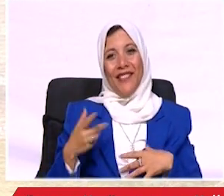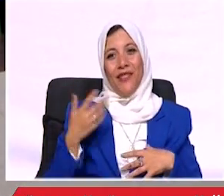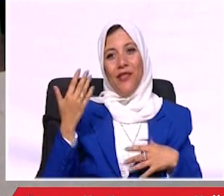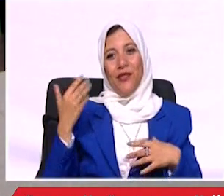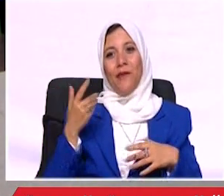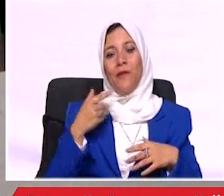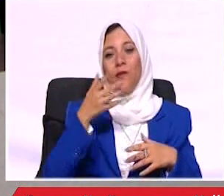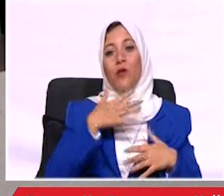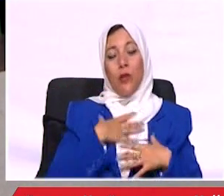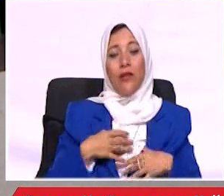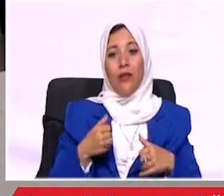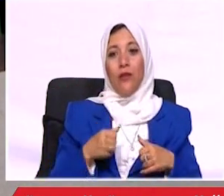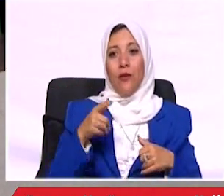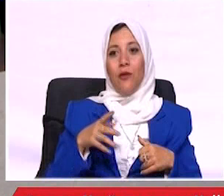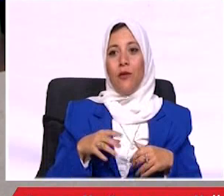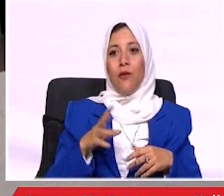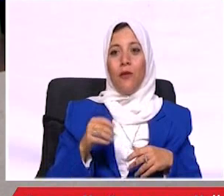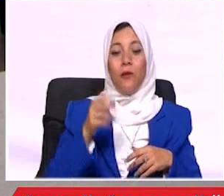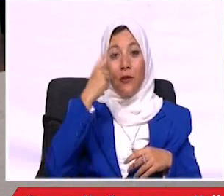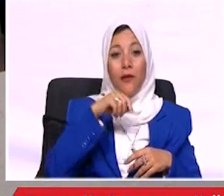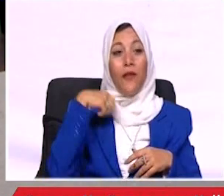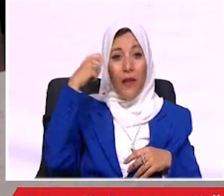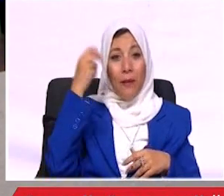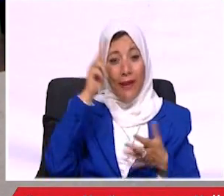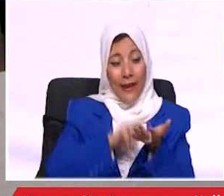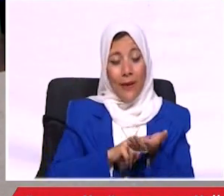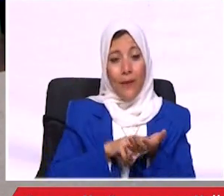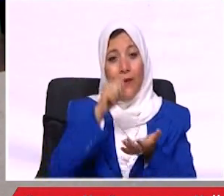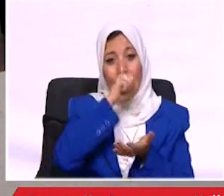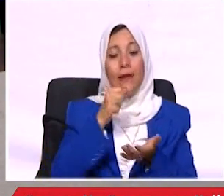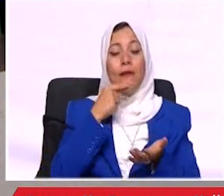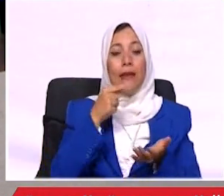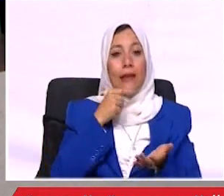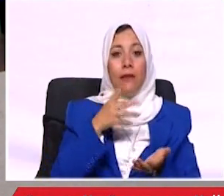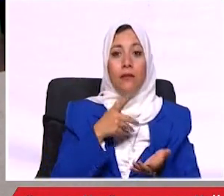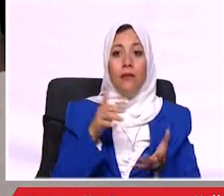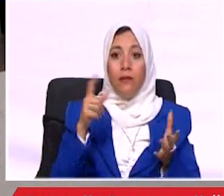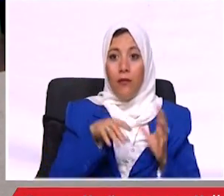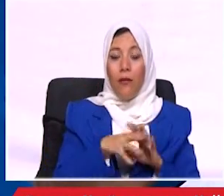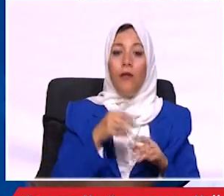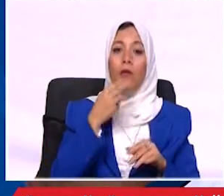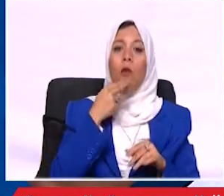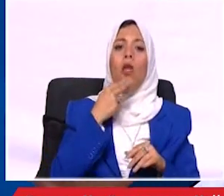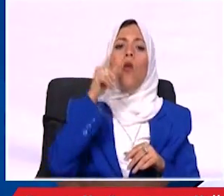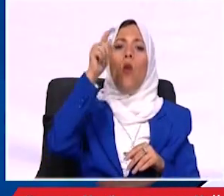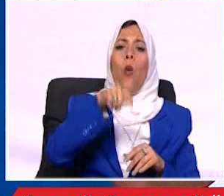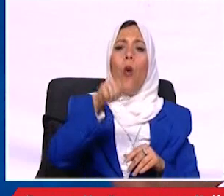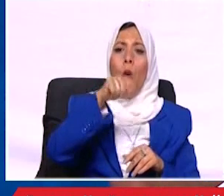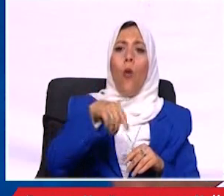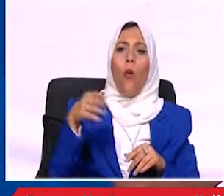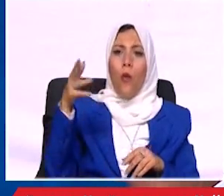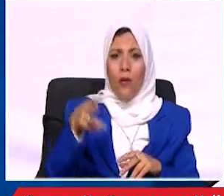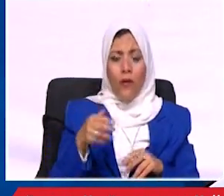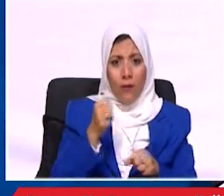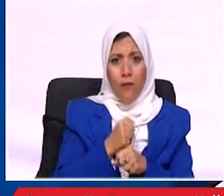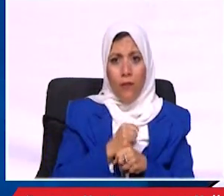لطيف. واظن برضو انت في ايس كريم في قديم تم استغلالك كموديل. مين اللي رشحك؟ نفس الراجل اللي دخلني في